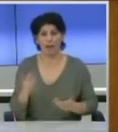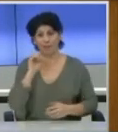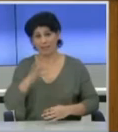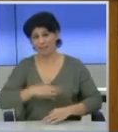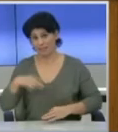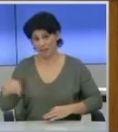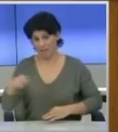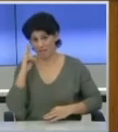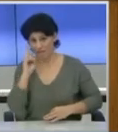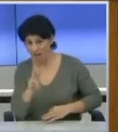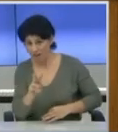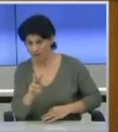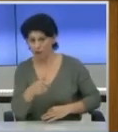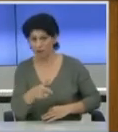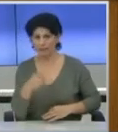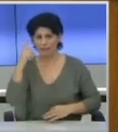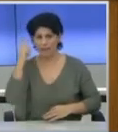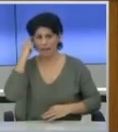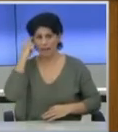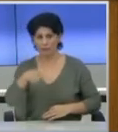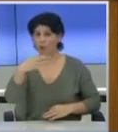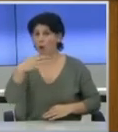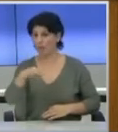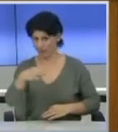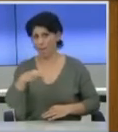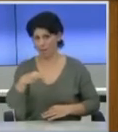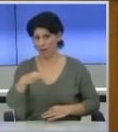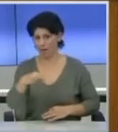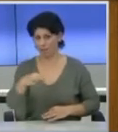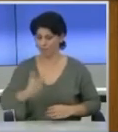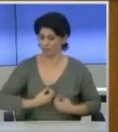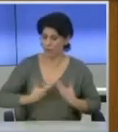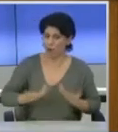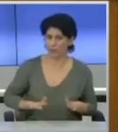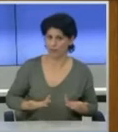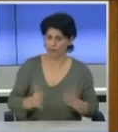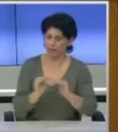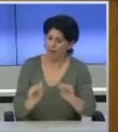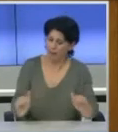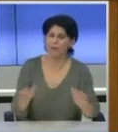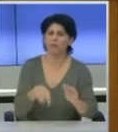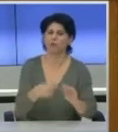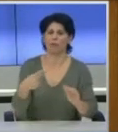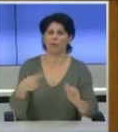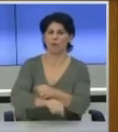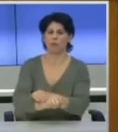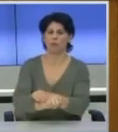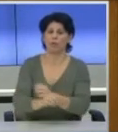ότι μερικοί εξέλαβαν ως αδυναμία την πρόθεσή μας. Και